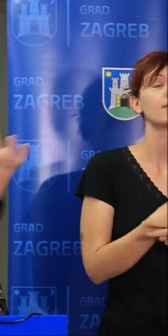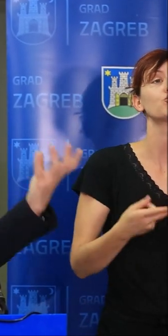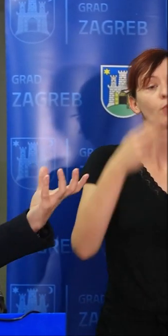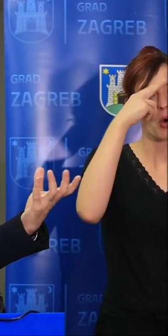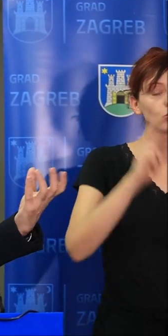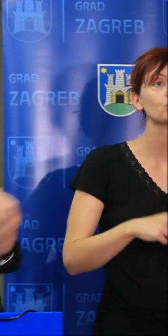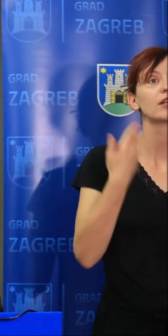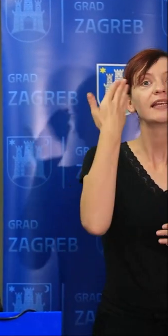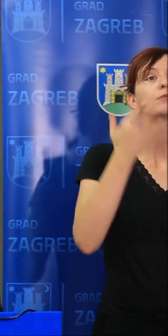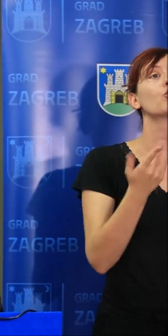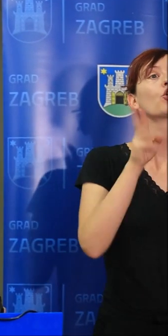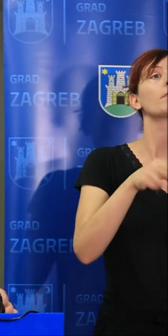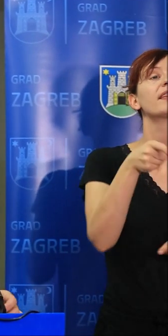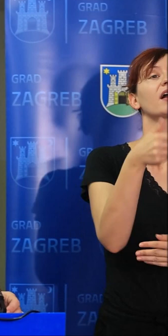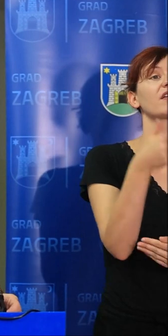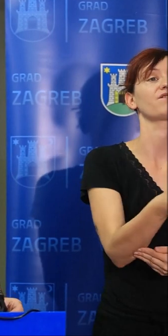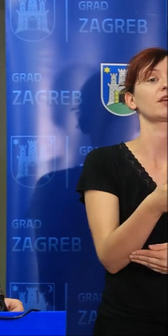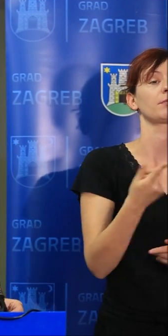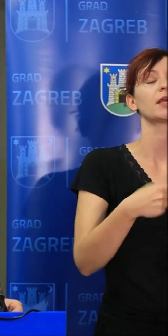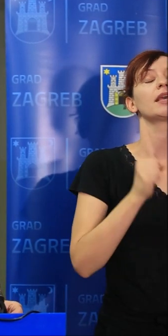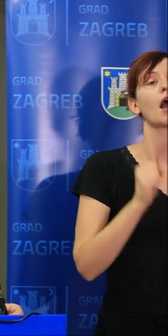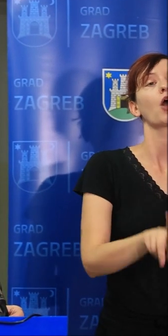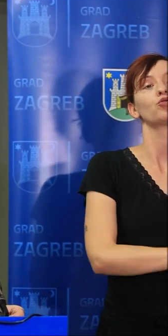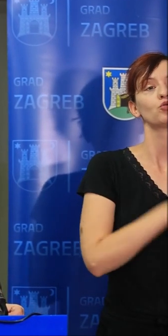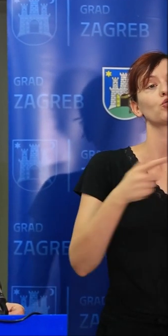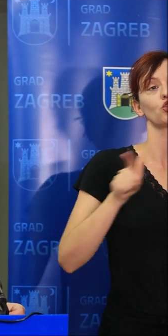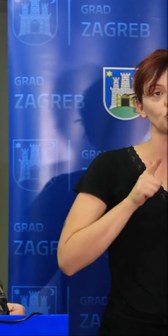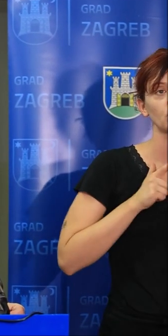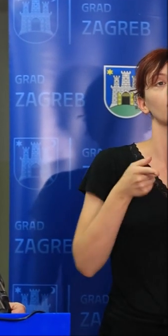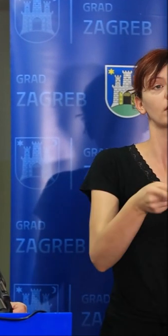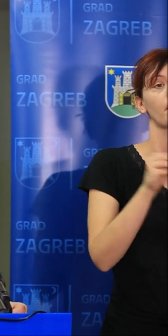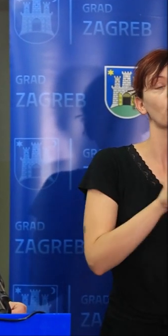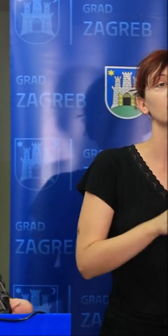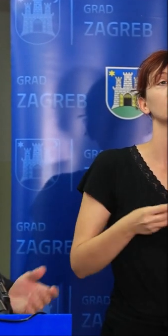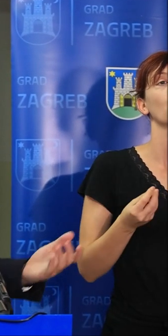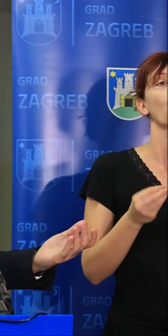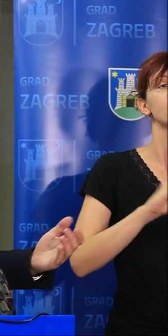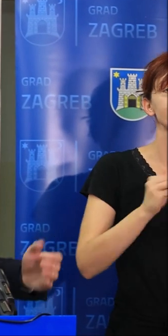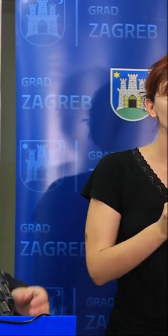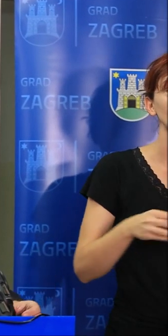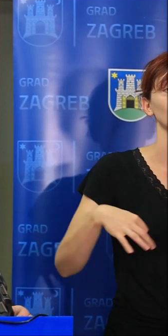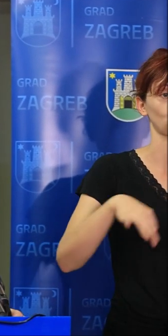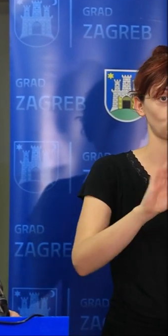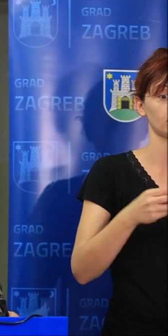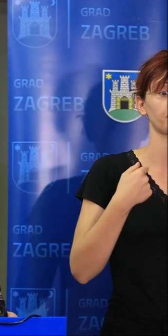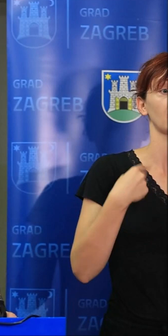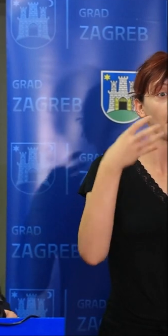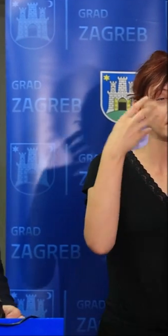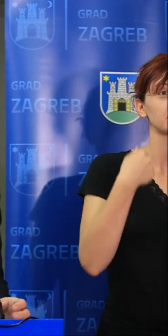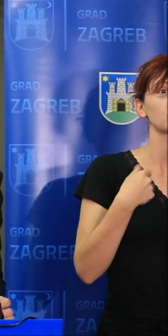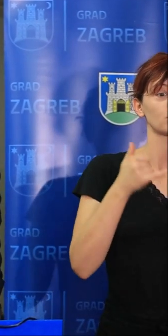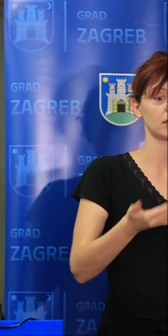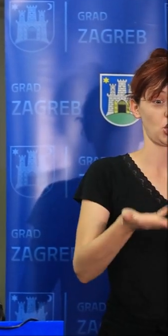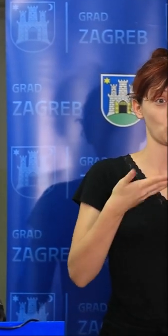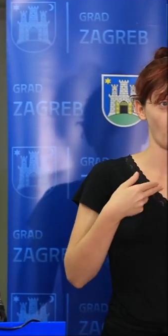ne znamo koliko je takvih firmi i nažalost jako dugo čekamo te podatke od Trgovačkog suda. Ali evo, i sad smo, čini mi se, čak i dobili odgovor prije